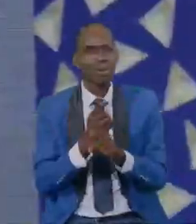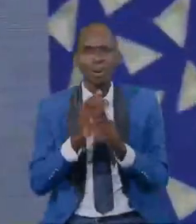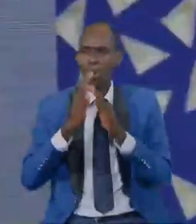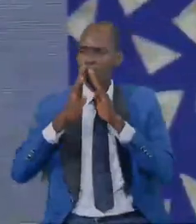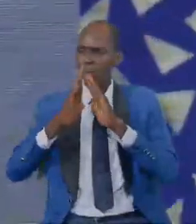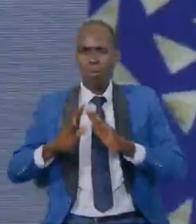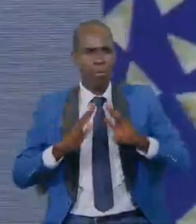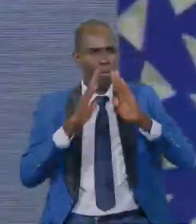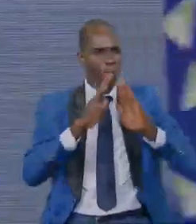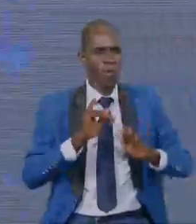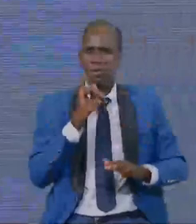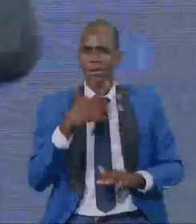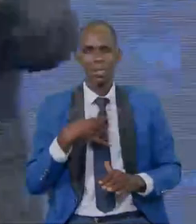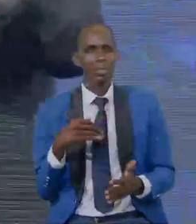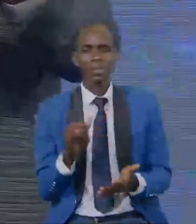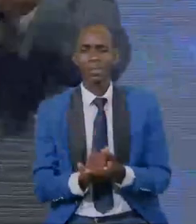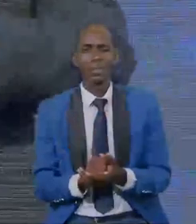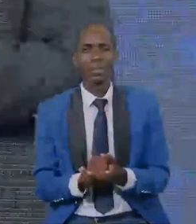Parce que je ne veux pas.